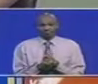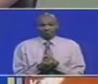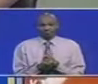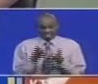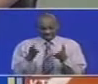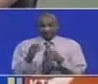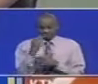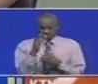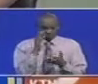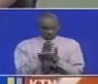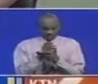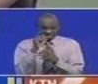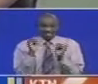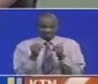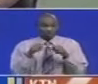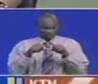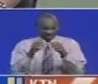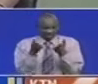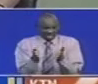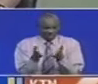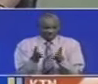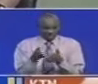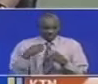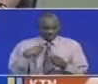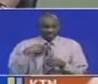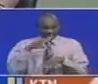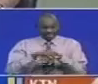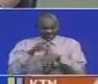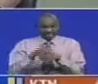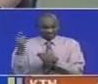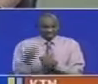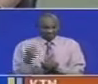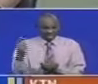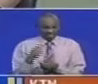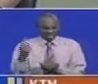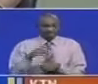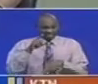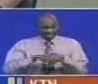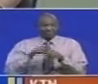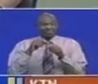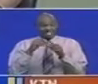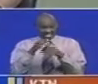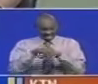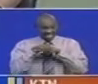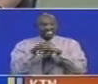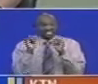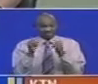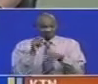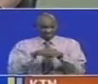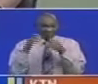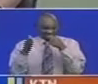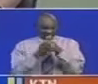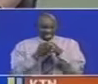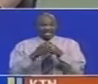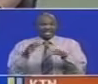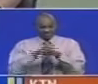na mtazamaji, ni taarifa ambazo zinazoendelea kuna tunaendelea kuzipokea hivi sasa, na tutakuletea kwa lugha ya Kiingereza mwendo wa saa